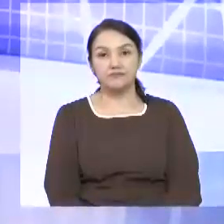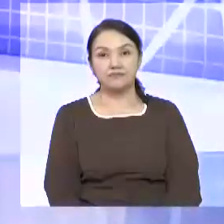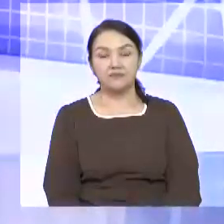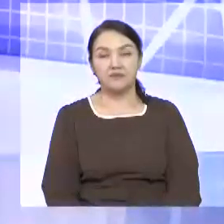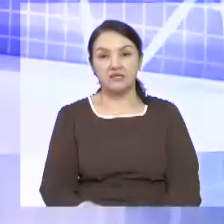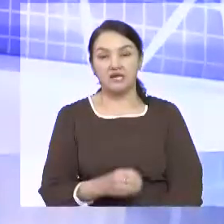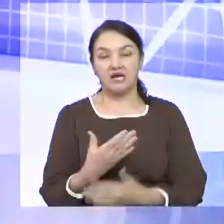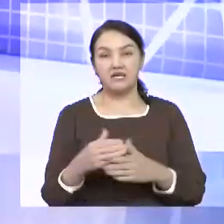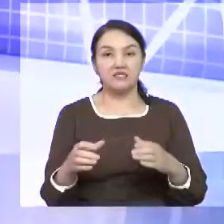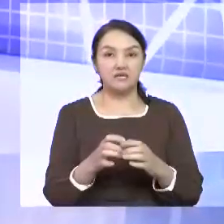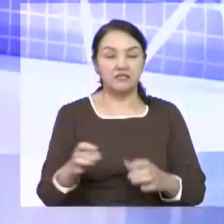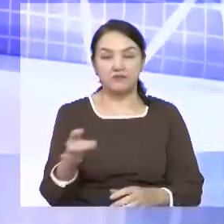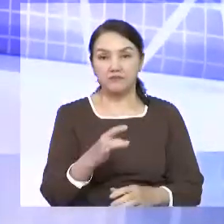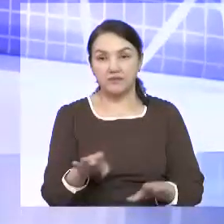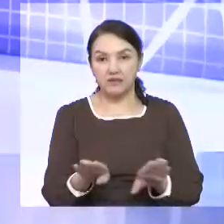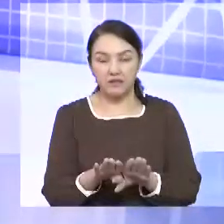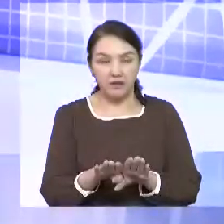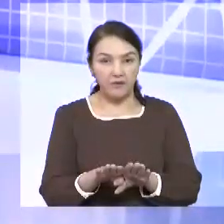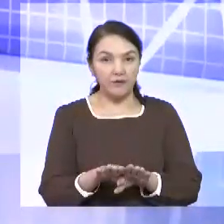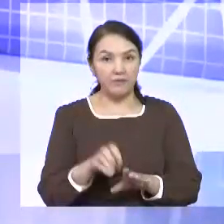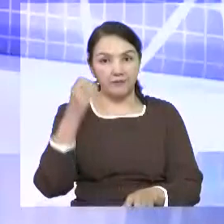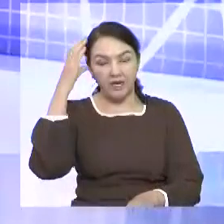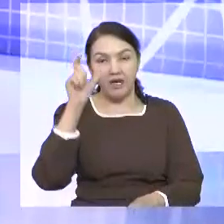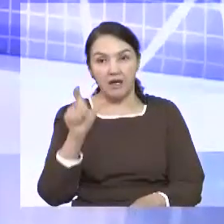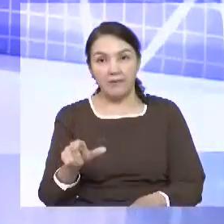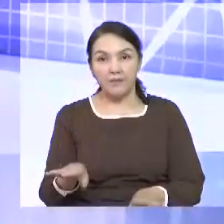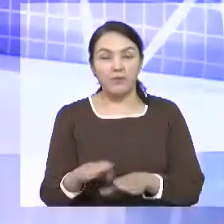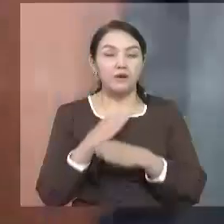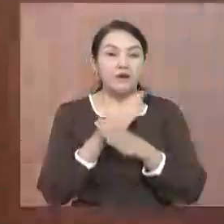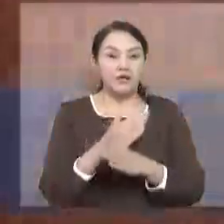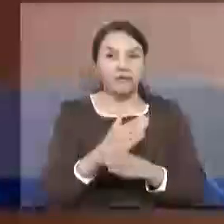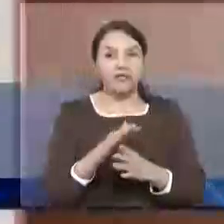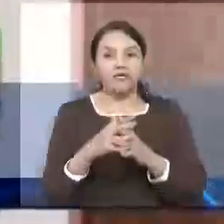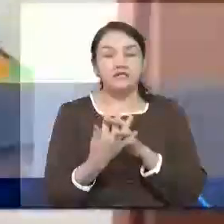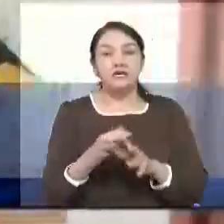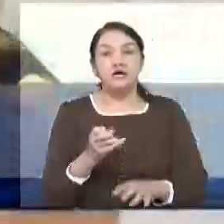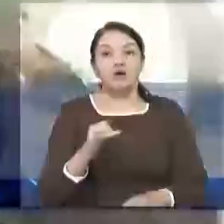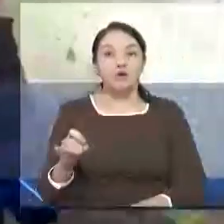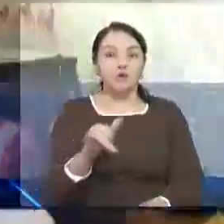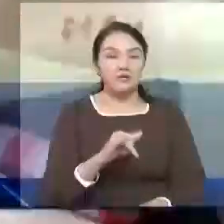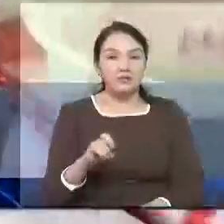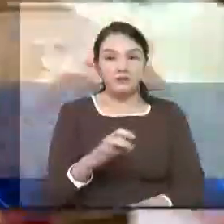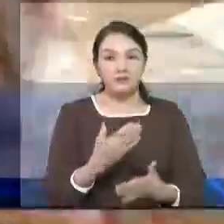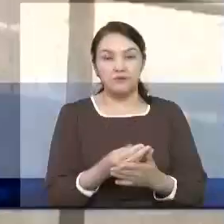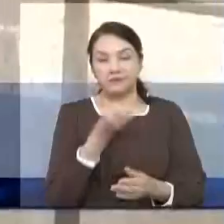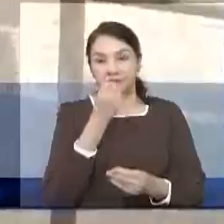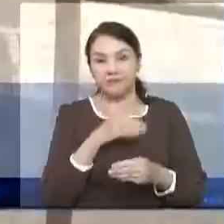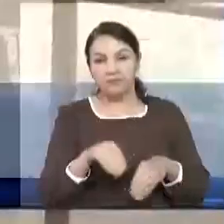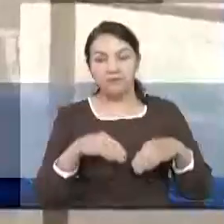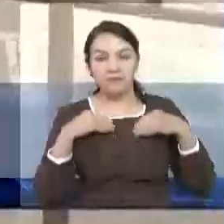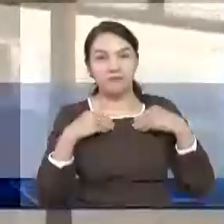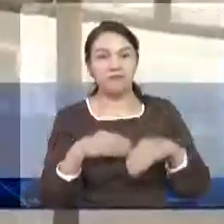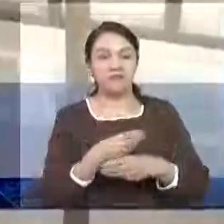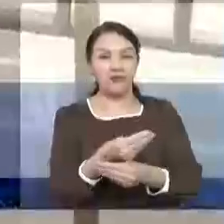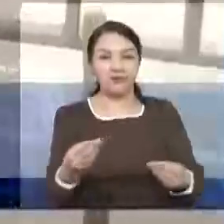Ак ины региона также не остались в стороне от происходящего и оказали гуманитарную помощь селу Каратал Уилского района. Еда и постельное белье